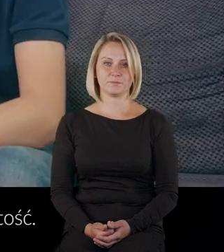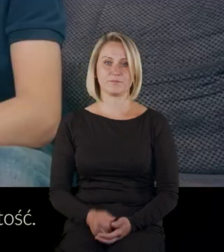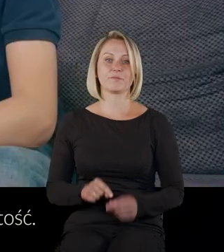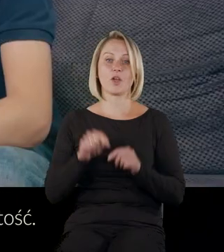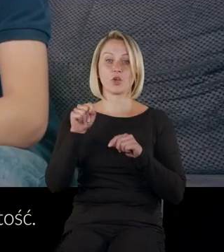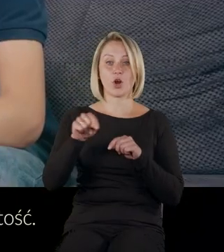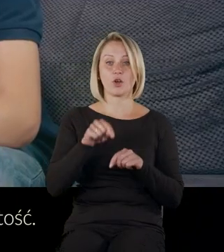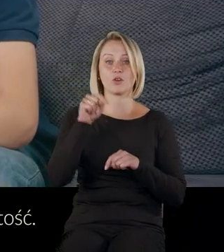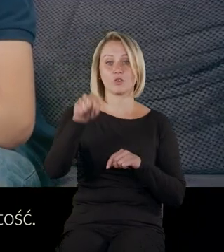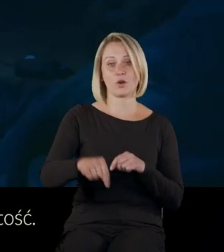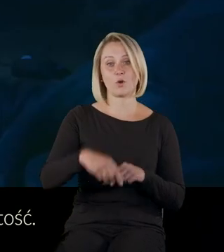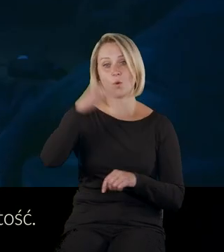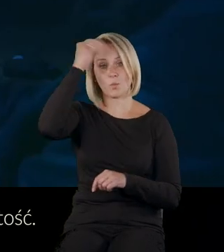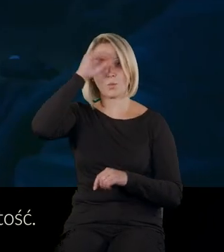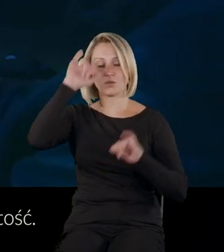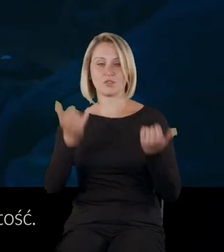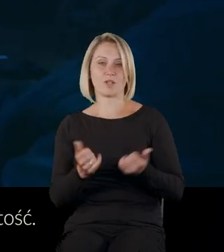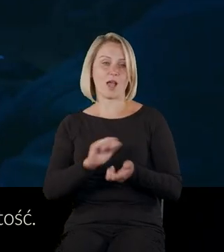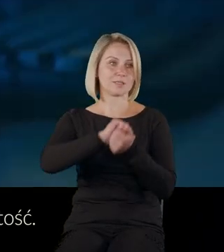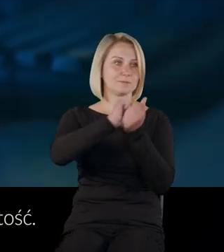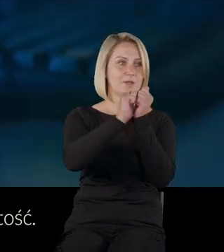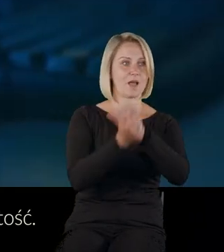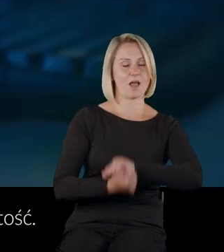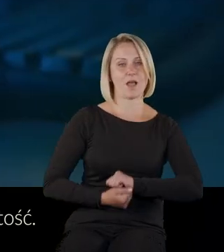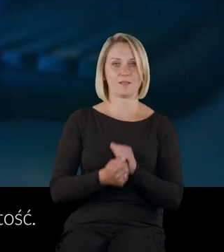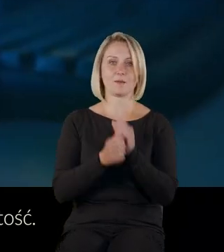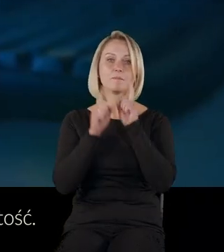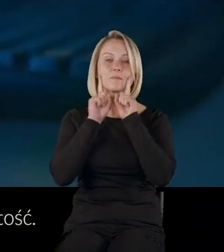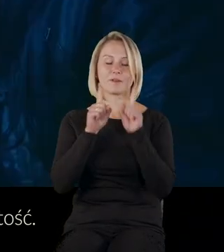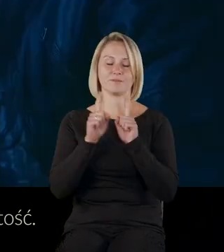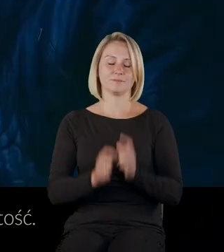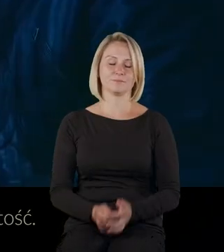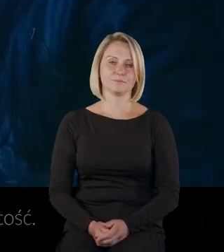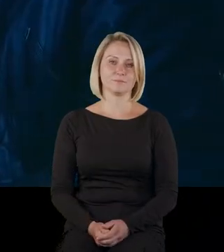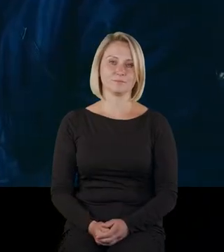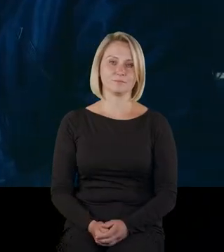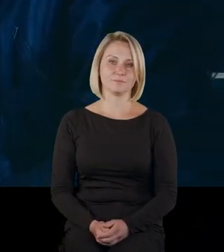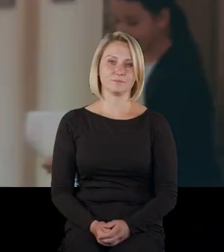Krok po kroku uczymy się, jak zmieniać naszą rzeczywistość.